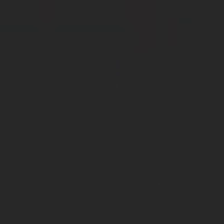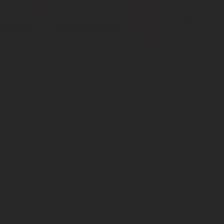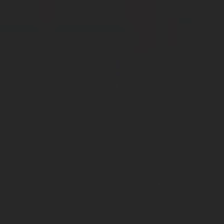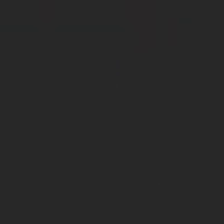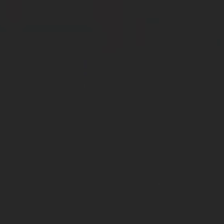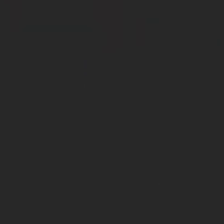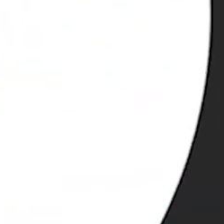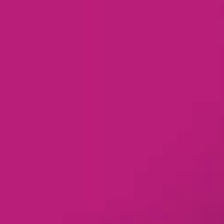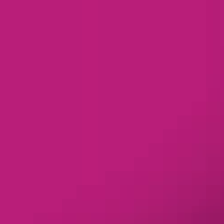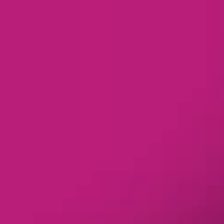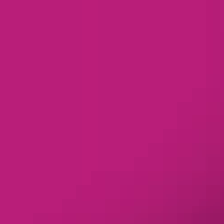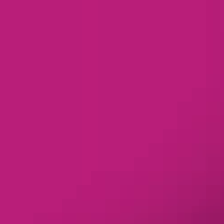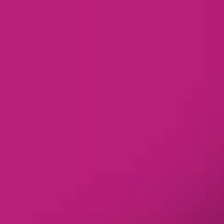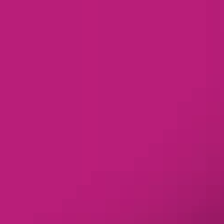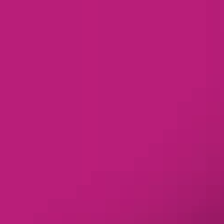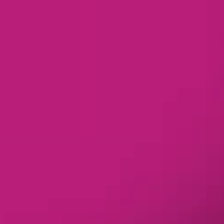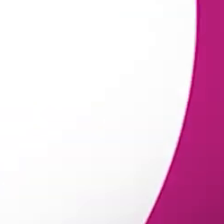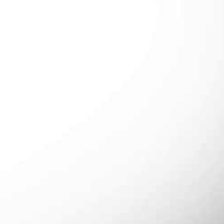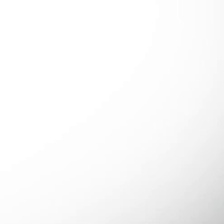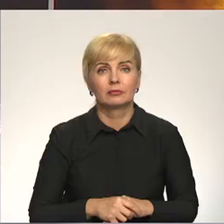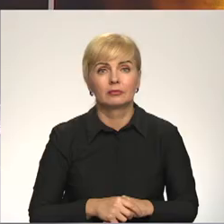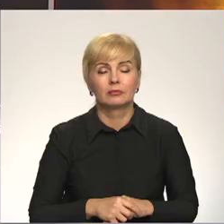Re, viss ēters ir te!